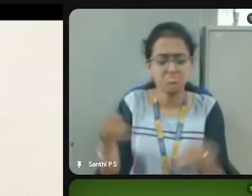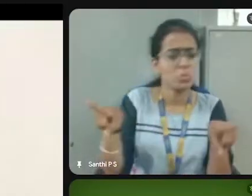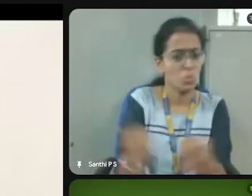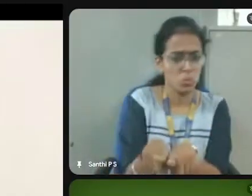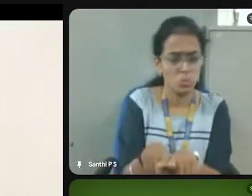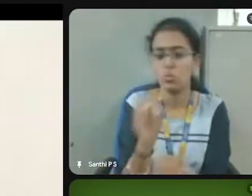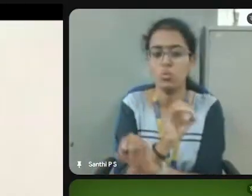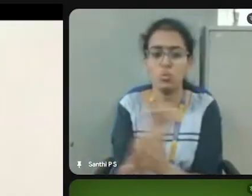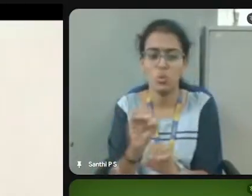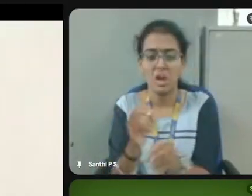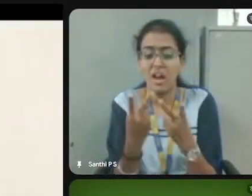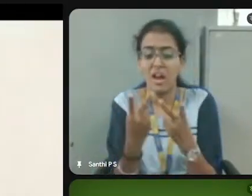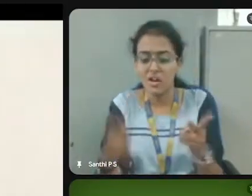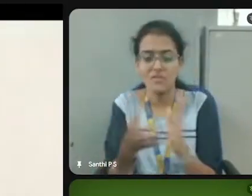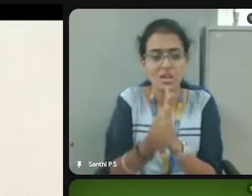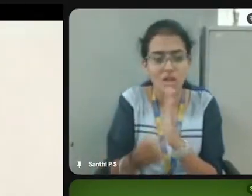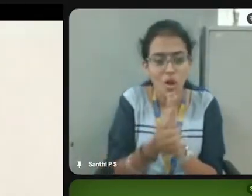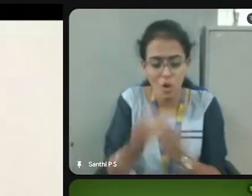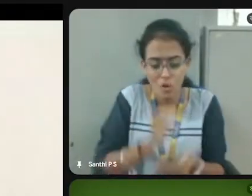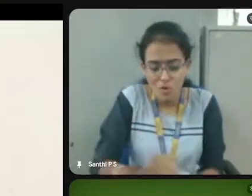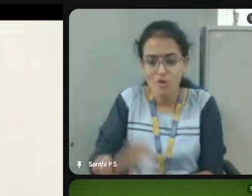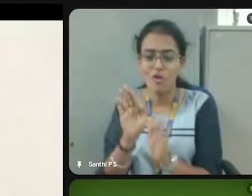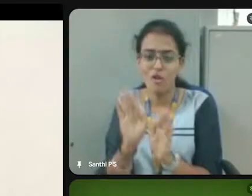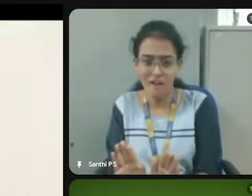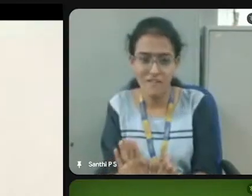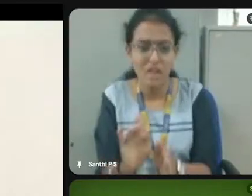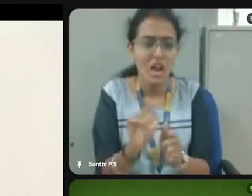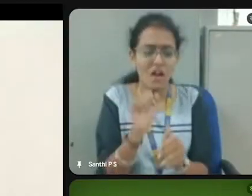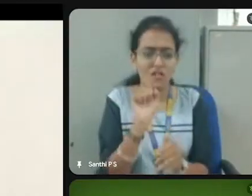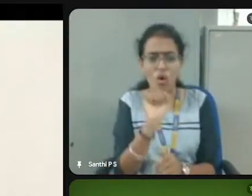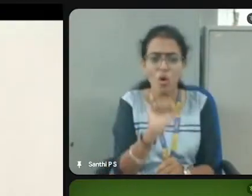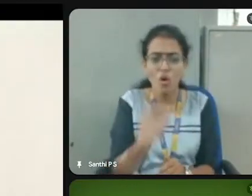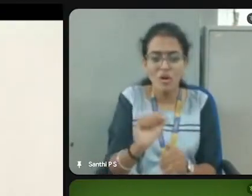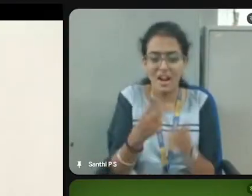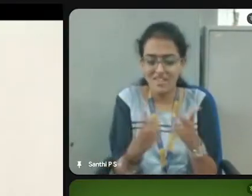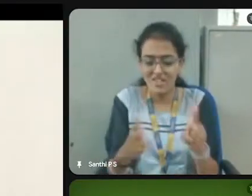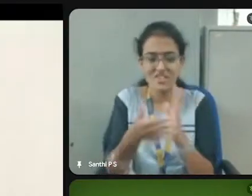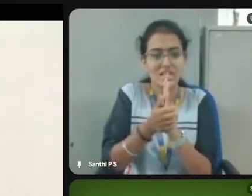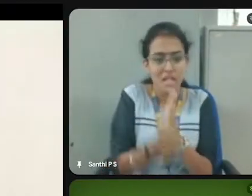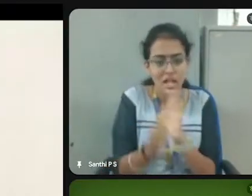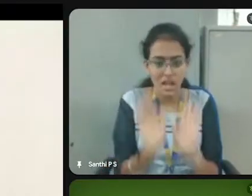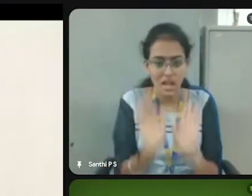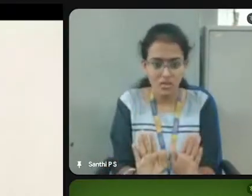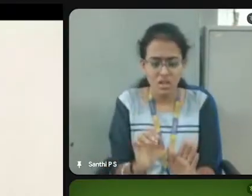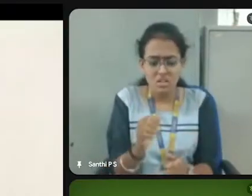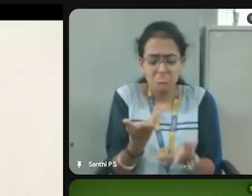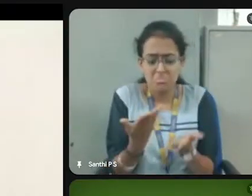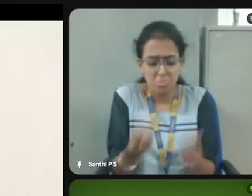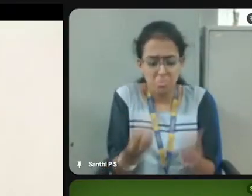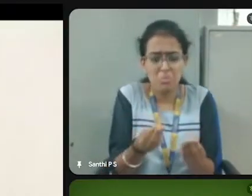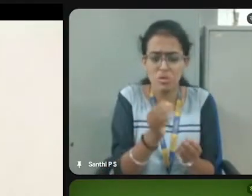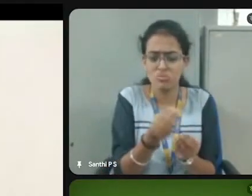വ്യത്യസ്തമായ കഴിവുകളുള്ള മക്കളാണ് നമ്മുടെ മക്കൾ. അതിൽ അവർക്ക് പ്രത്യേക സ്കില്ലുകൾ ഉണ്ടായിരിക്കും. ചില കുട്ടികൾക്ക് പാടാൻ പറ്റും,